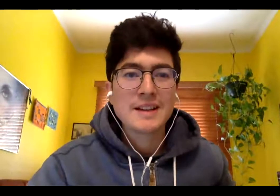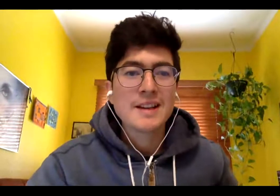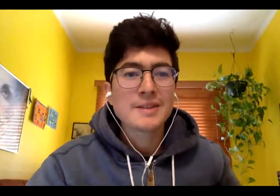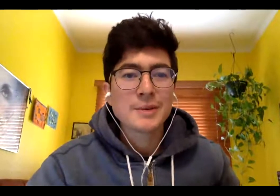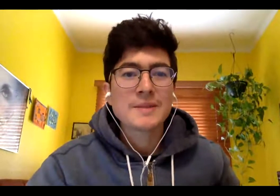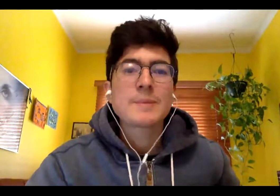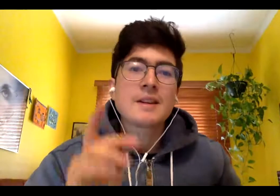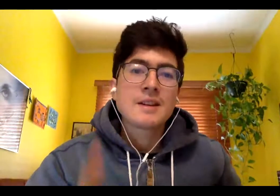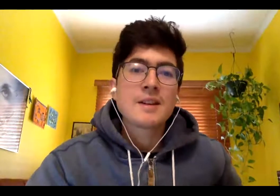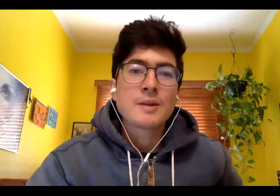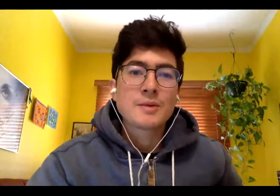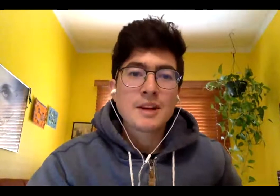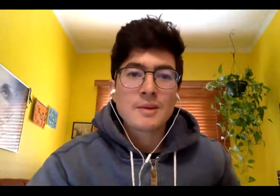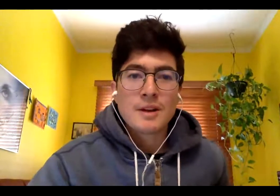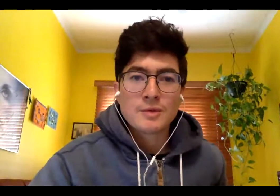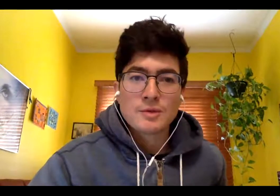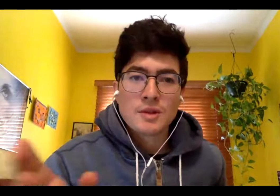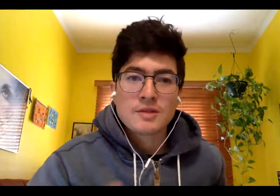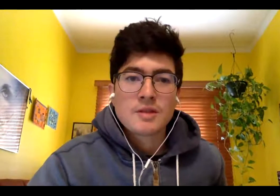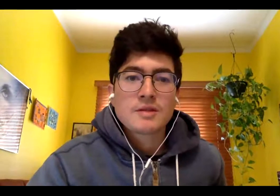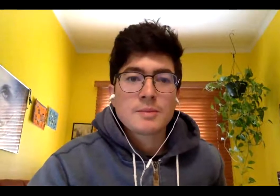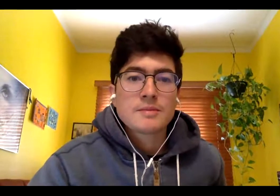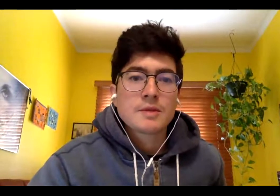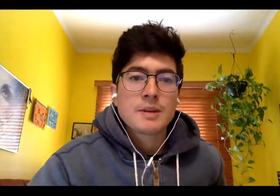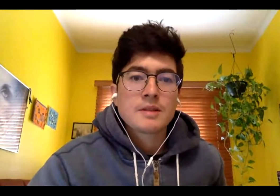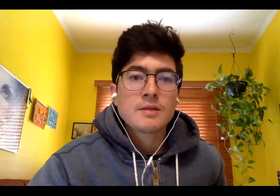Je crois qu'il faut aller au déjeuner.